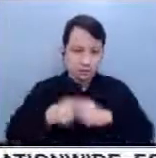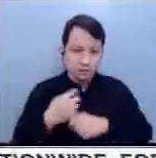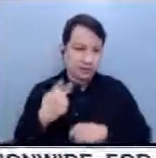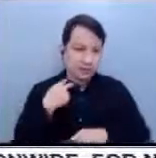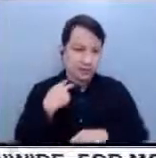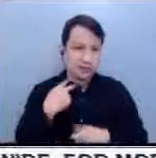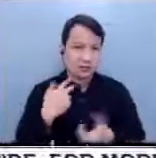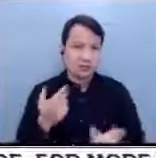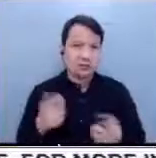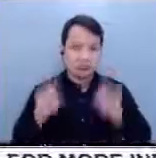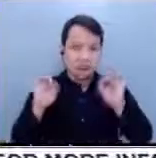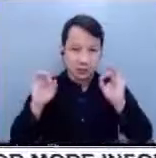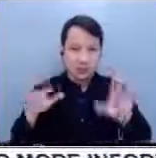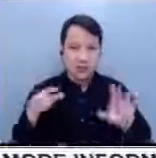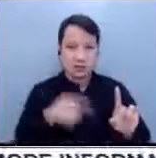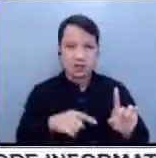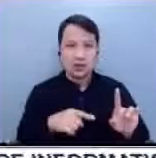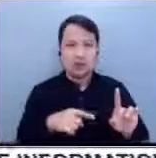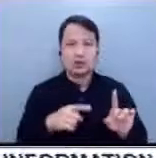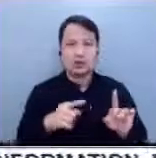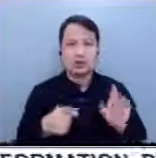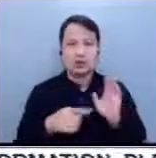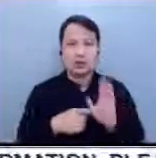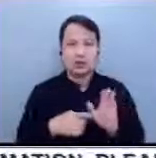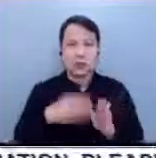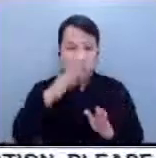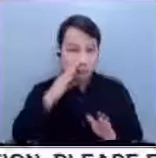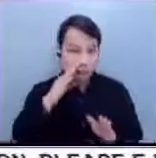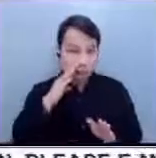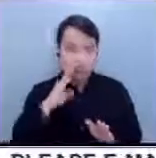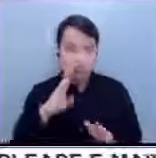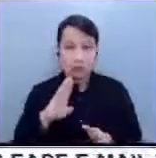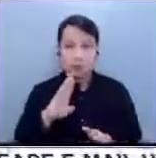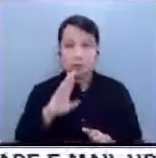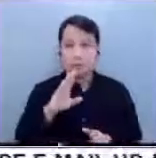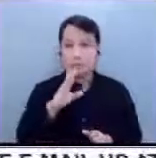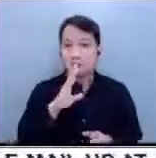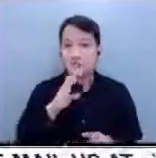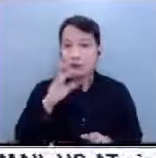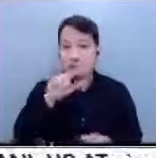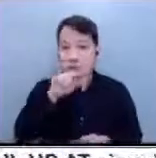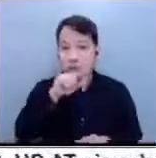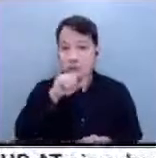na endangered species ang mga brown booby bird ayon sa DNR at